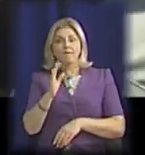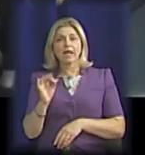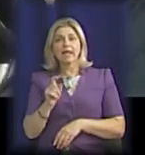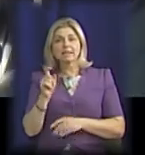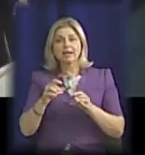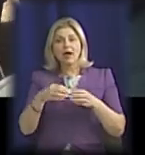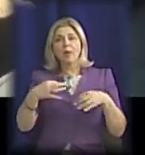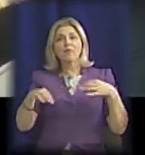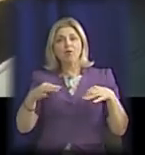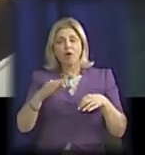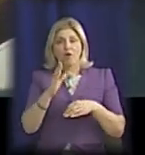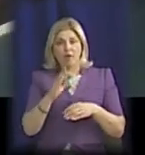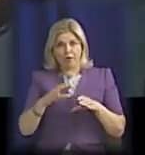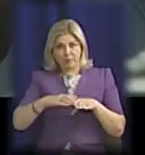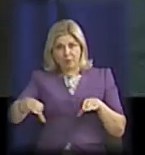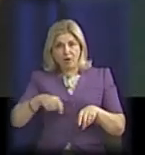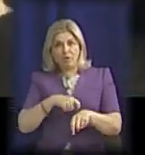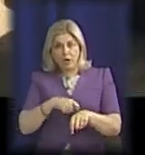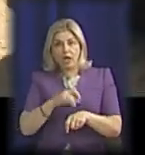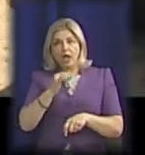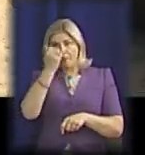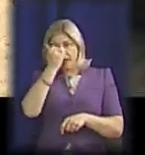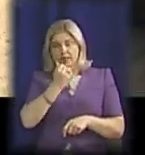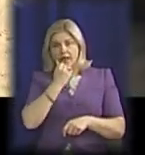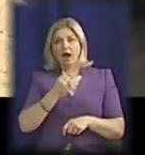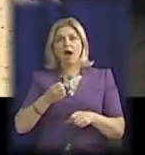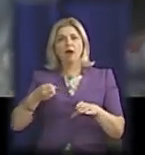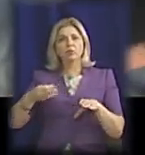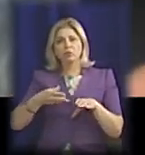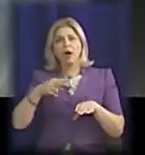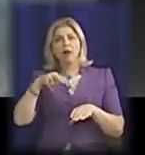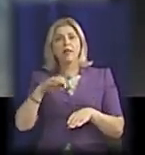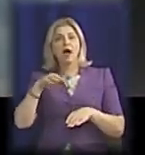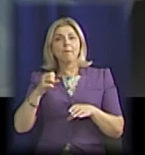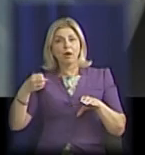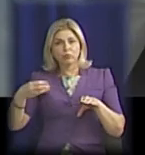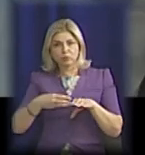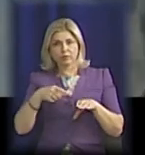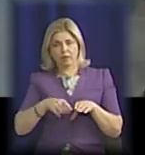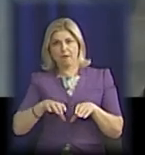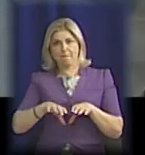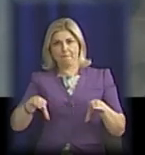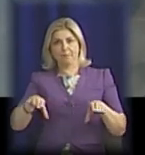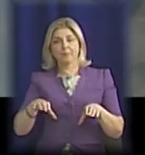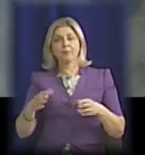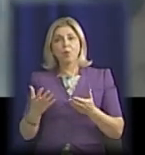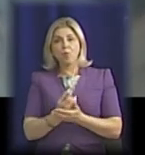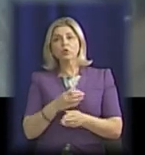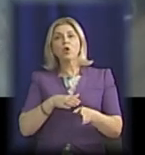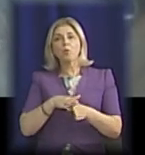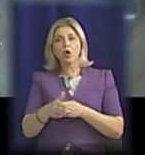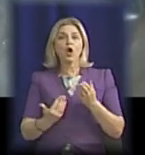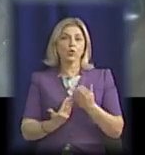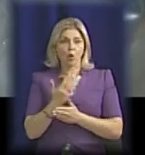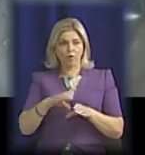І завдяки ультрафіолетовим лампам він пластифікується. Тобто в нас виходить повністю